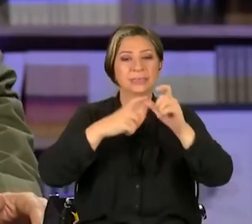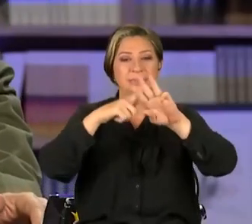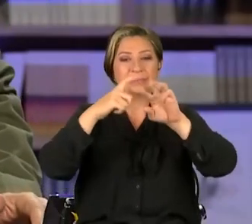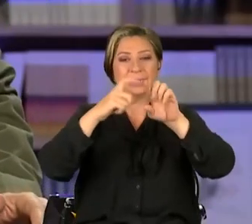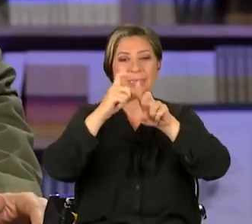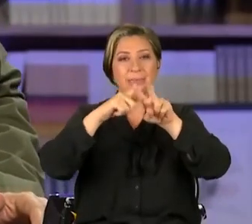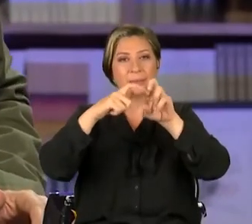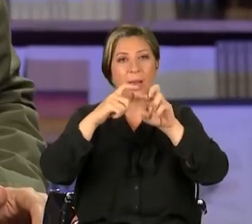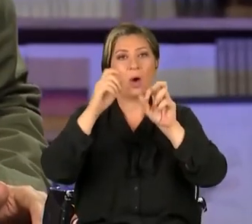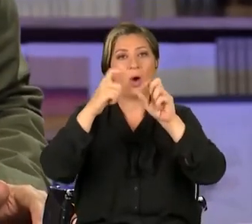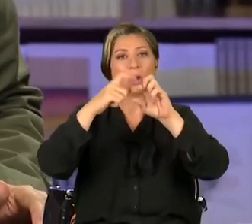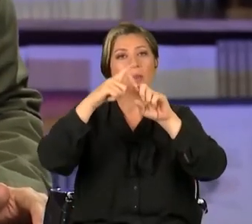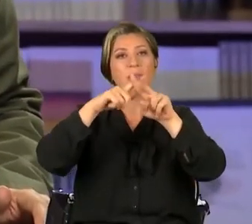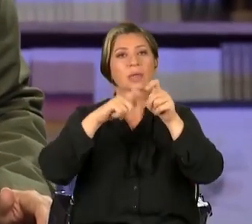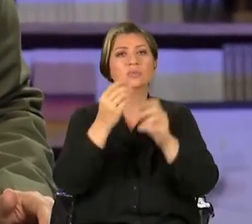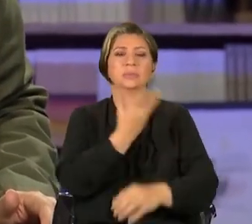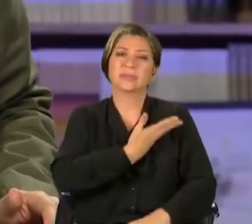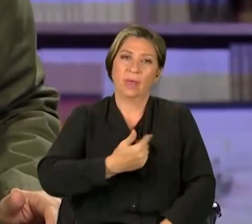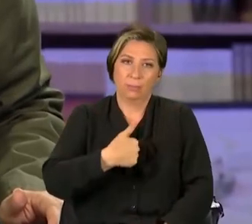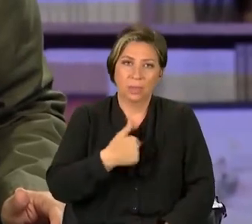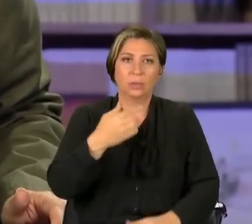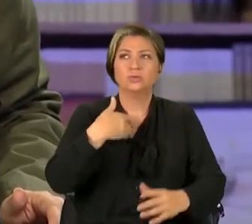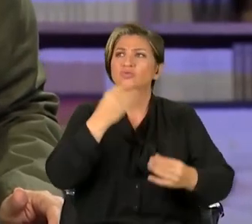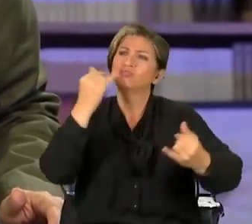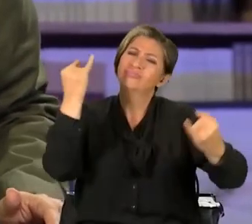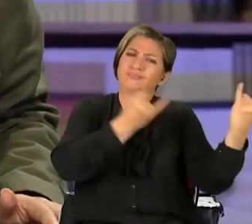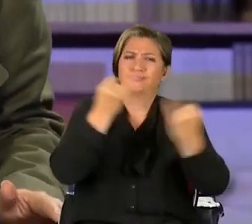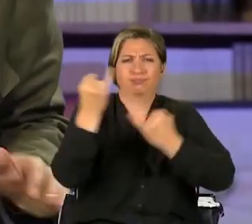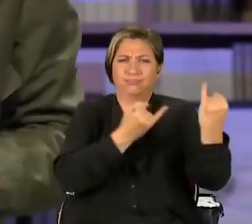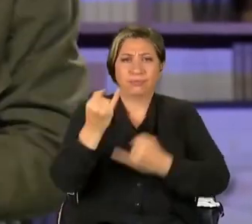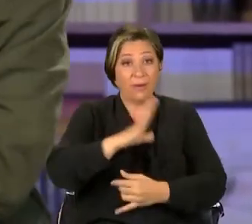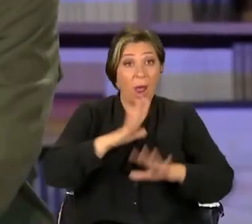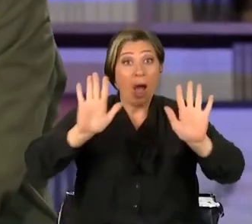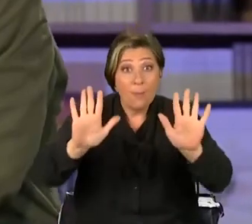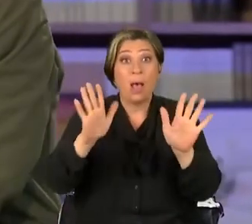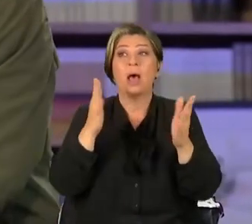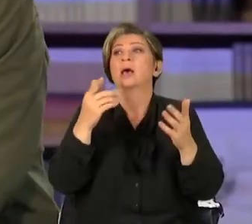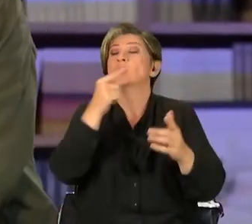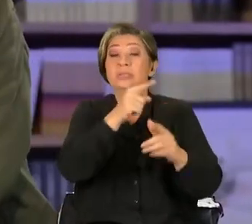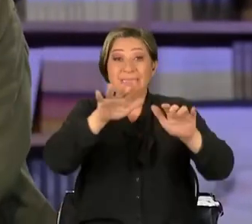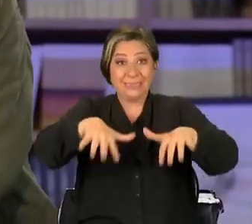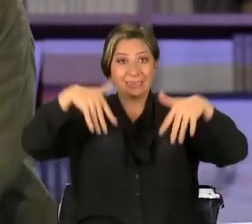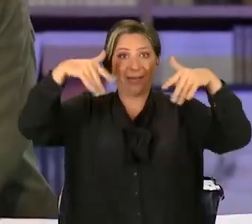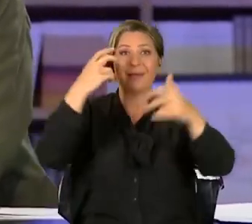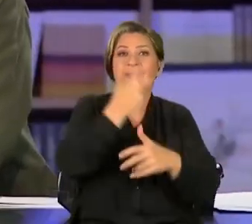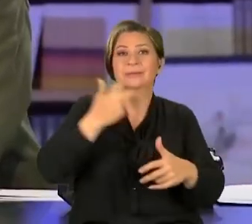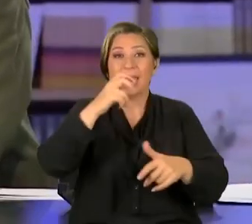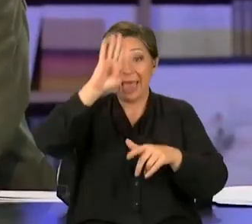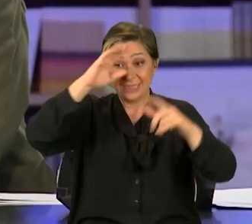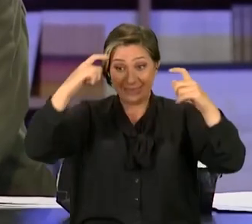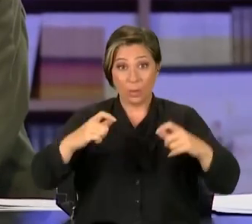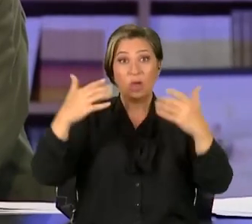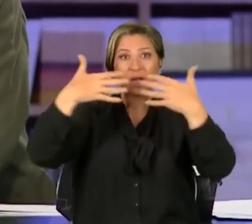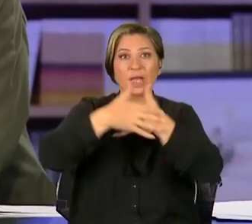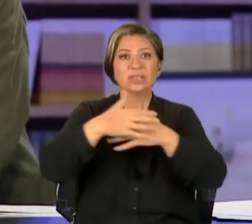Ortaç'ı çok severim aslında çok kendisiyle dövüştüğümü sanırlar öyle değil fakat Serdar Ortaç'ın sahne almasıyla mesela İstanbul'da